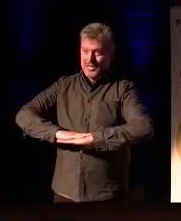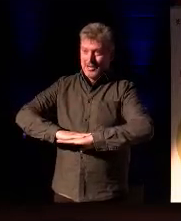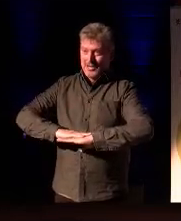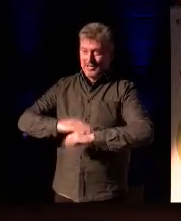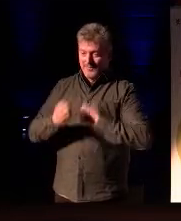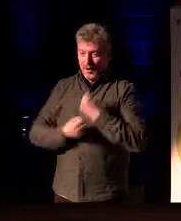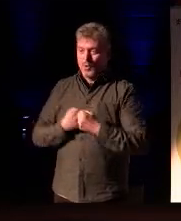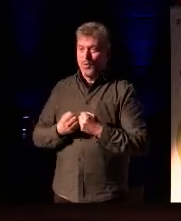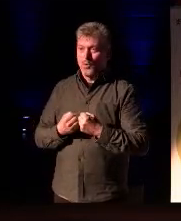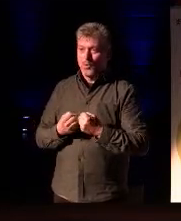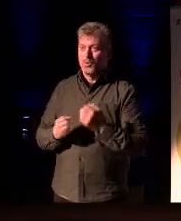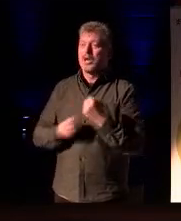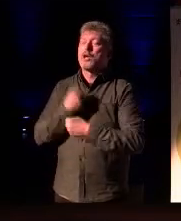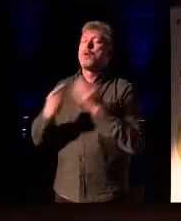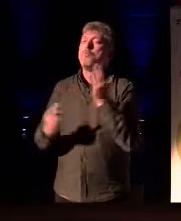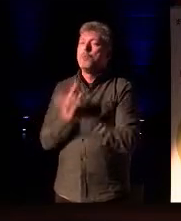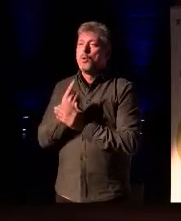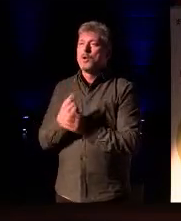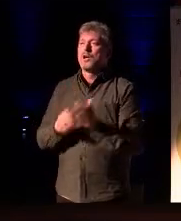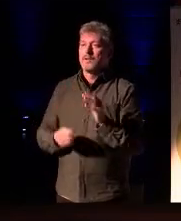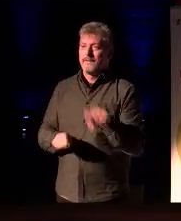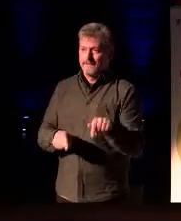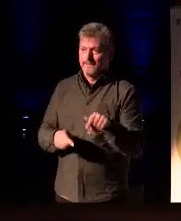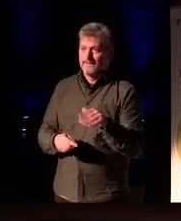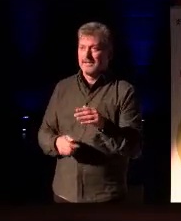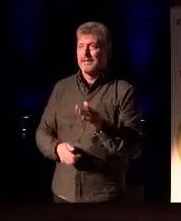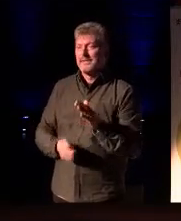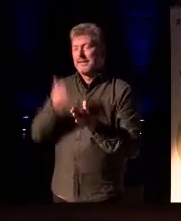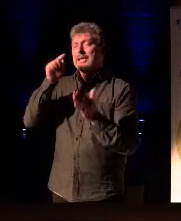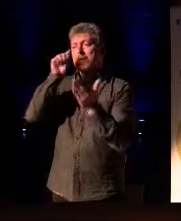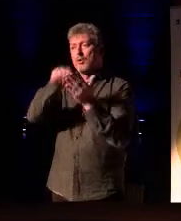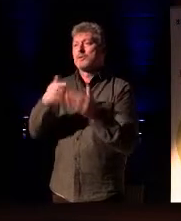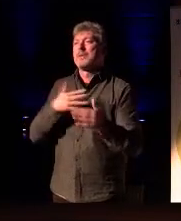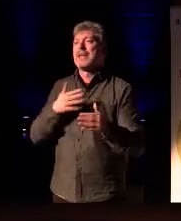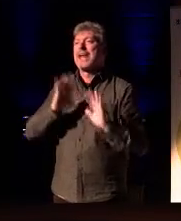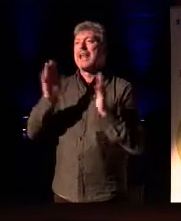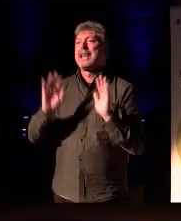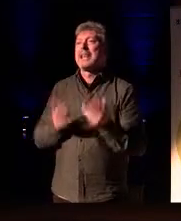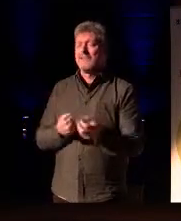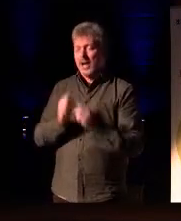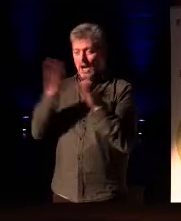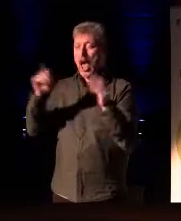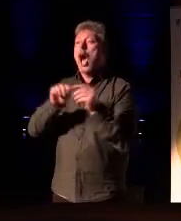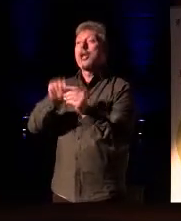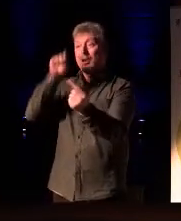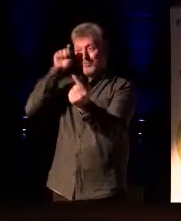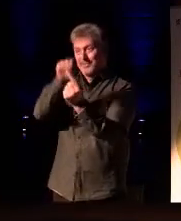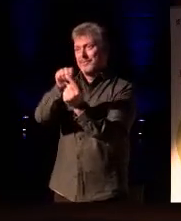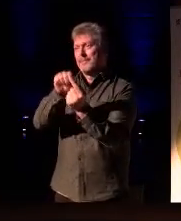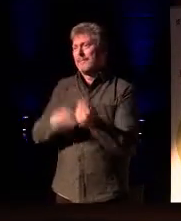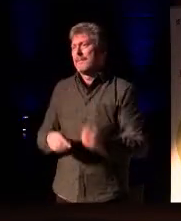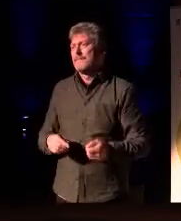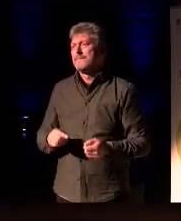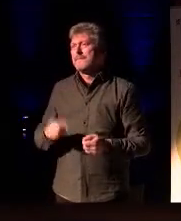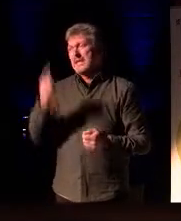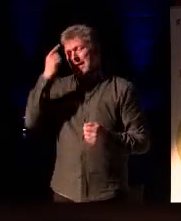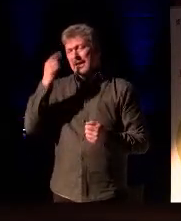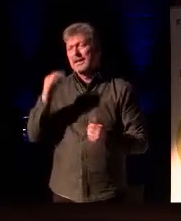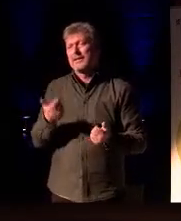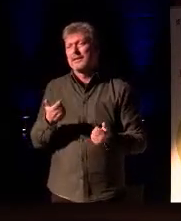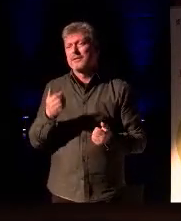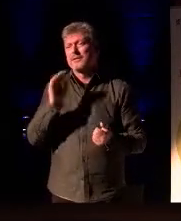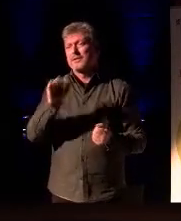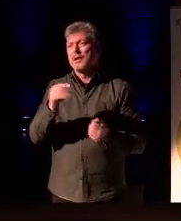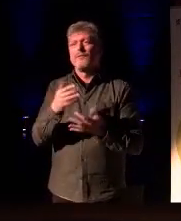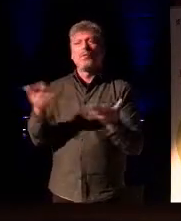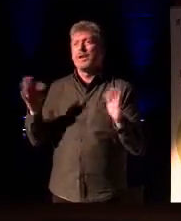nå de viktige målene med leve hele livet. Og da tenkte jeg skulle minne litt om hva målene våre faktisk